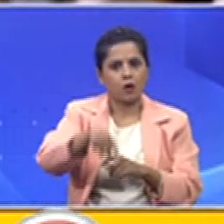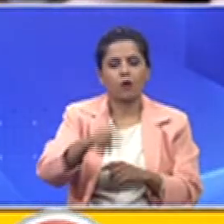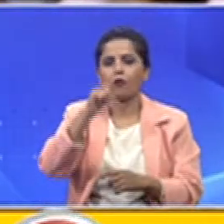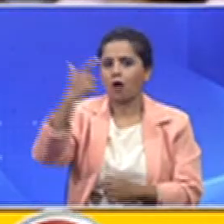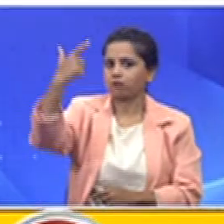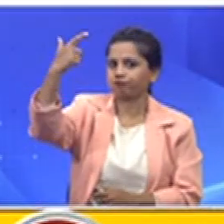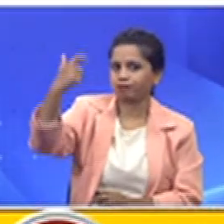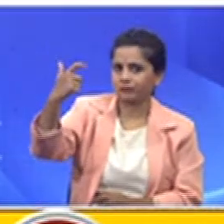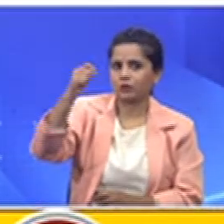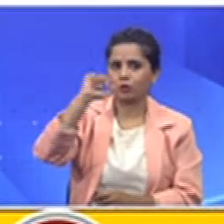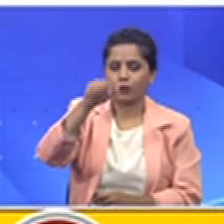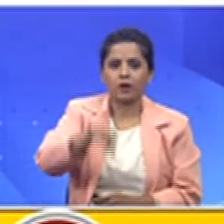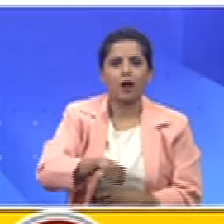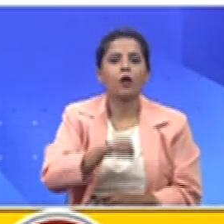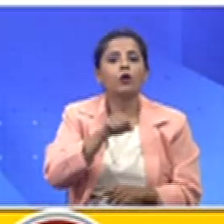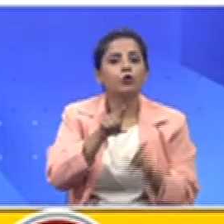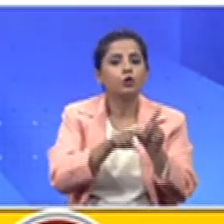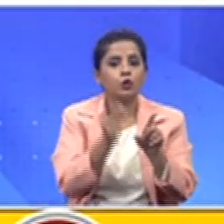को